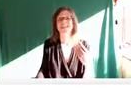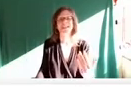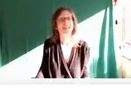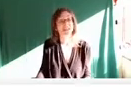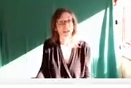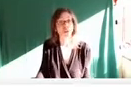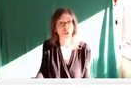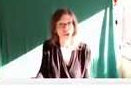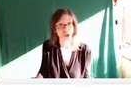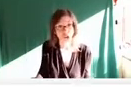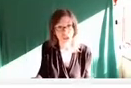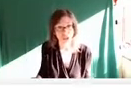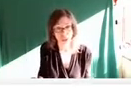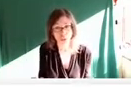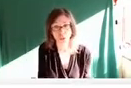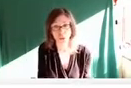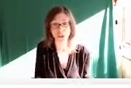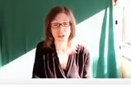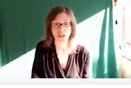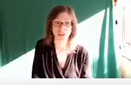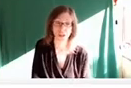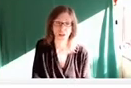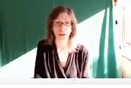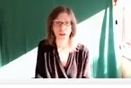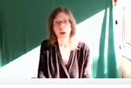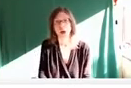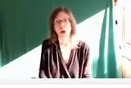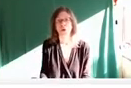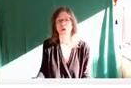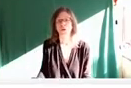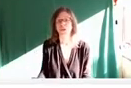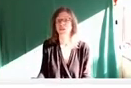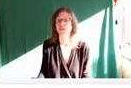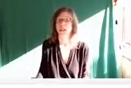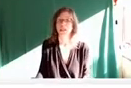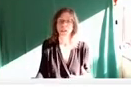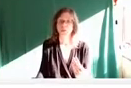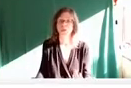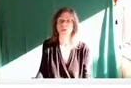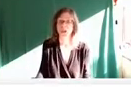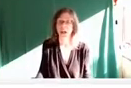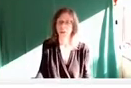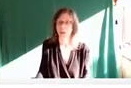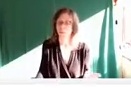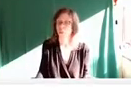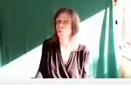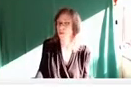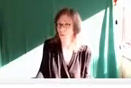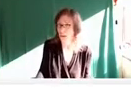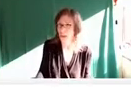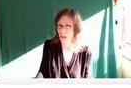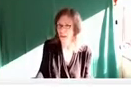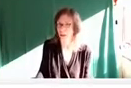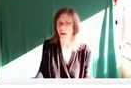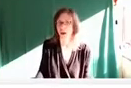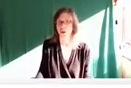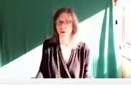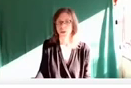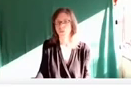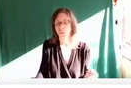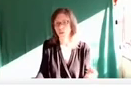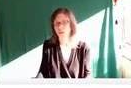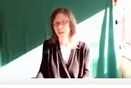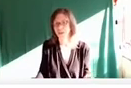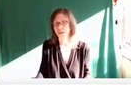Donc, il y a des initiatives pour changer ces cultures scientifiques-là. Il y a des organismes subventionnaires, maintenant beaucoup les Américaines,